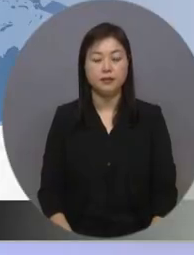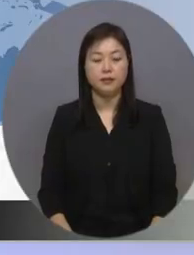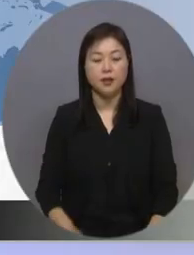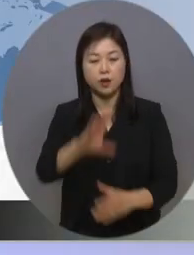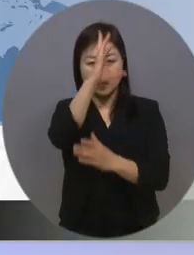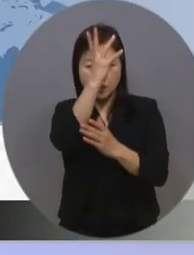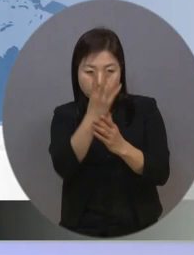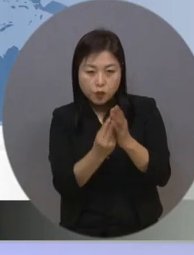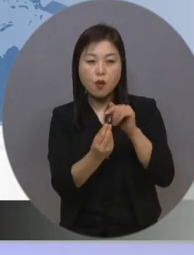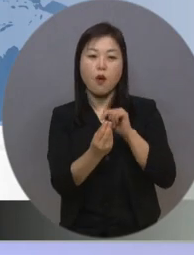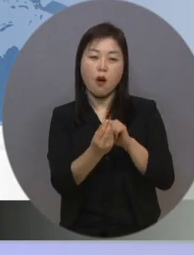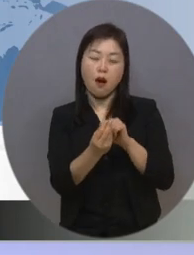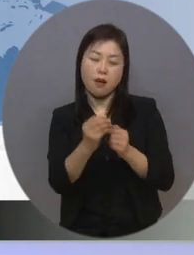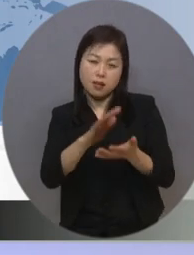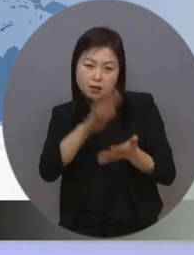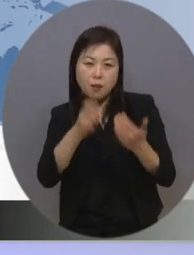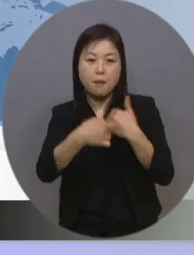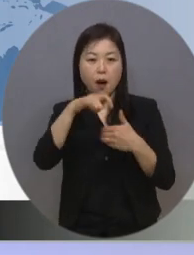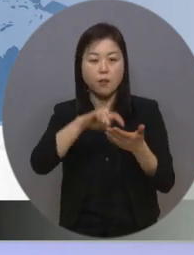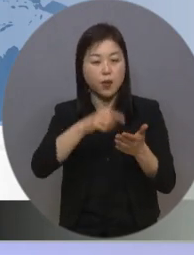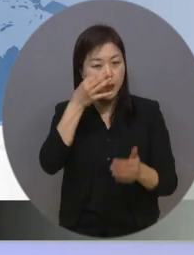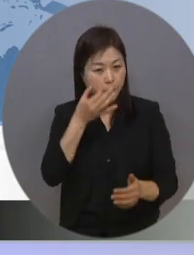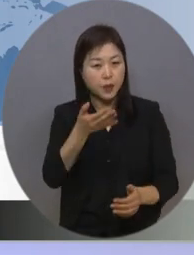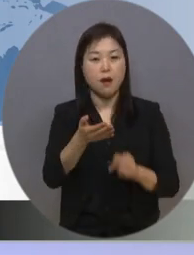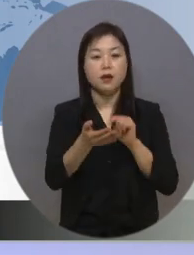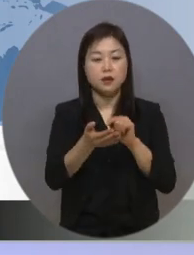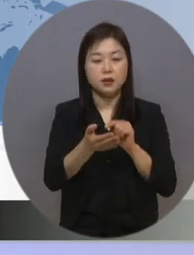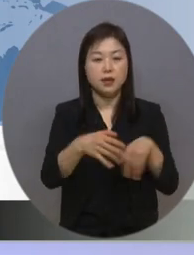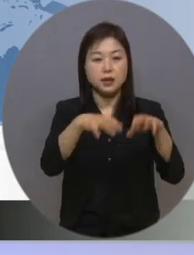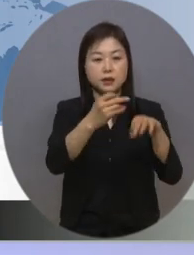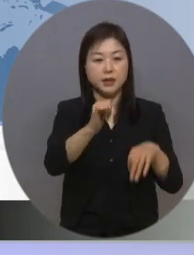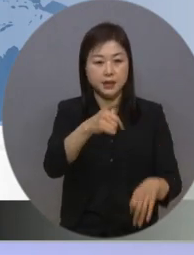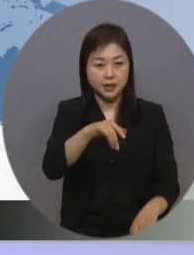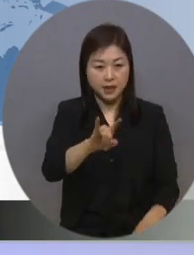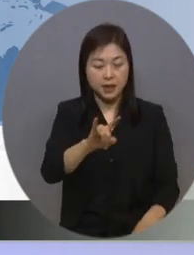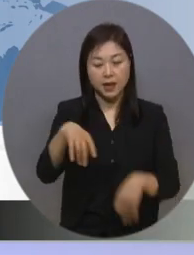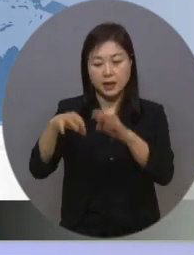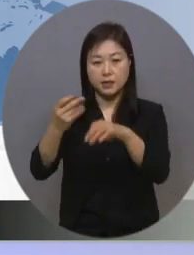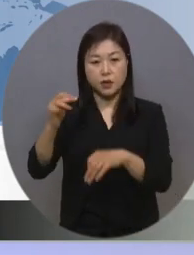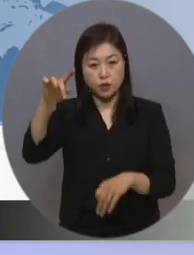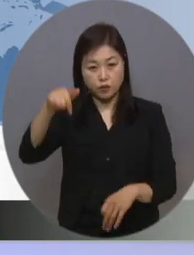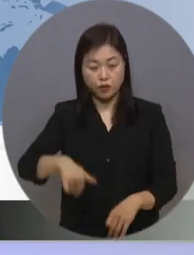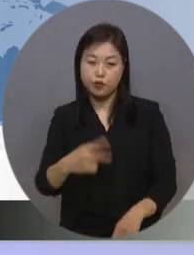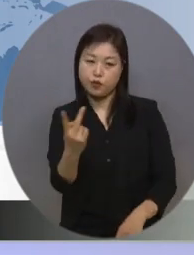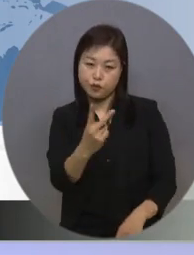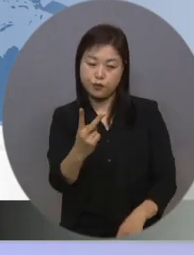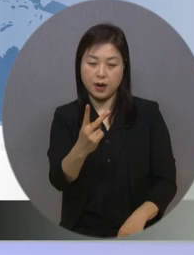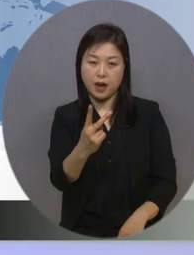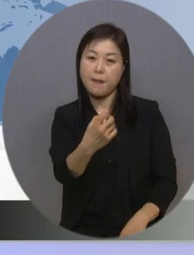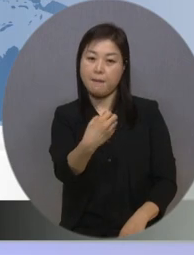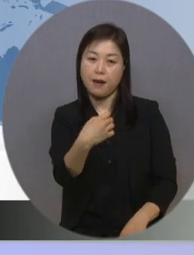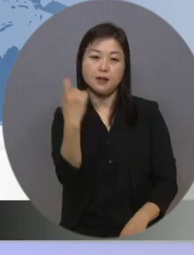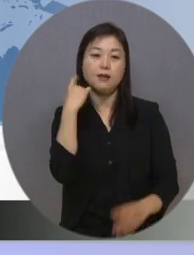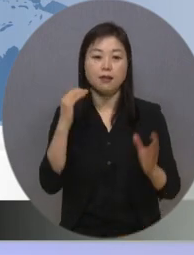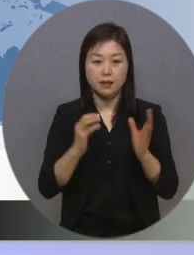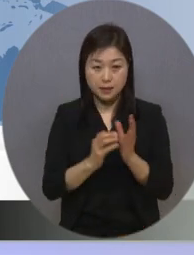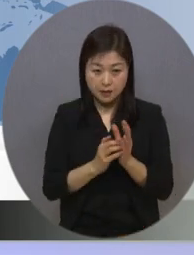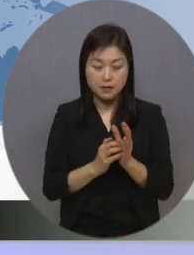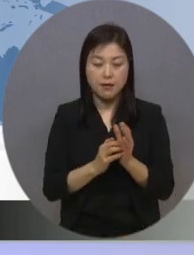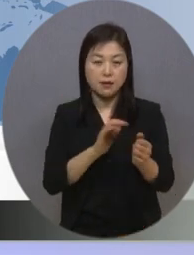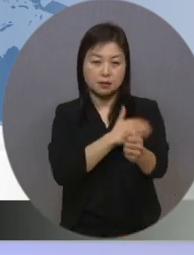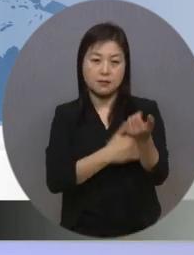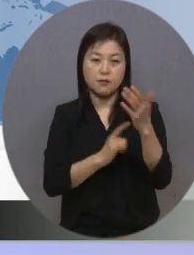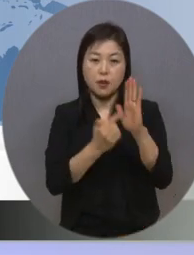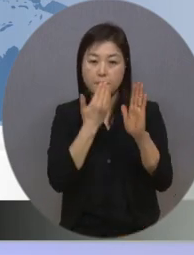농구를 향한 열정을 보여준 김인재 선수와 김현욱 선수 이야기를 들어봤는데요. 이들의 기량을 뽐낼 수 있는